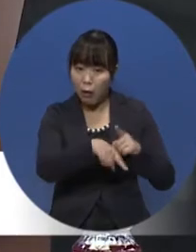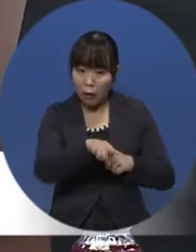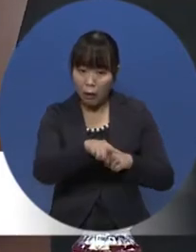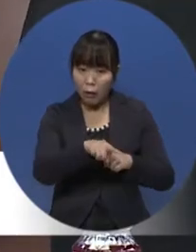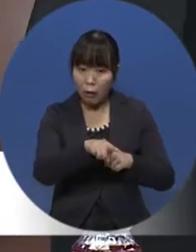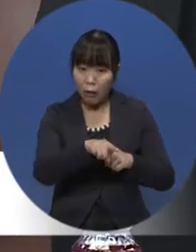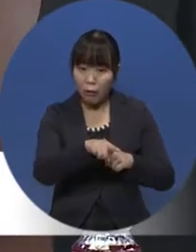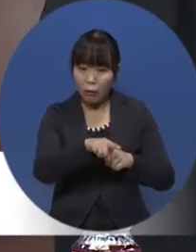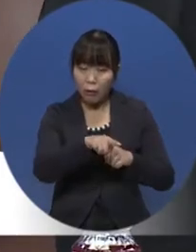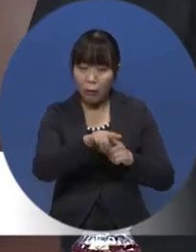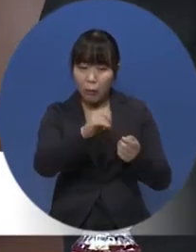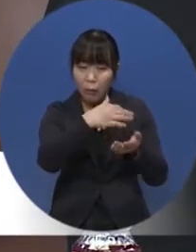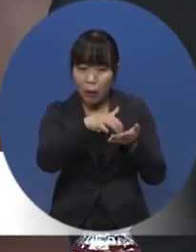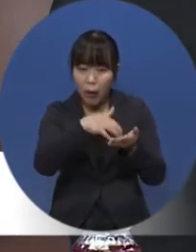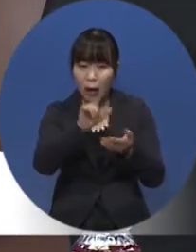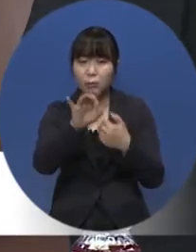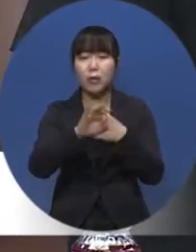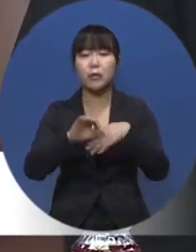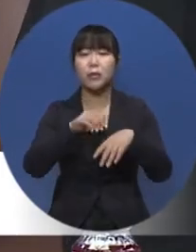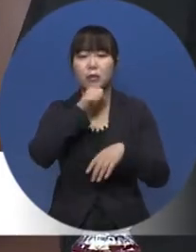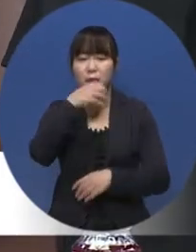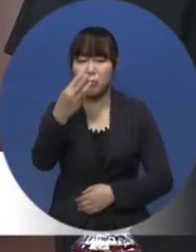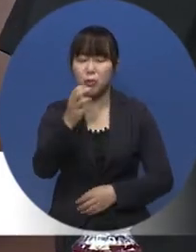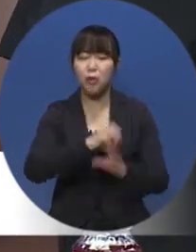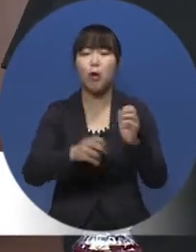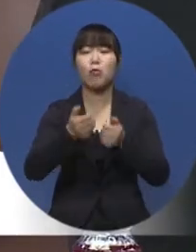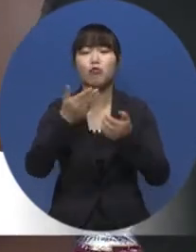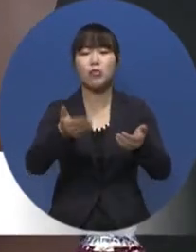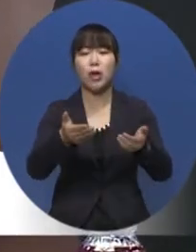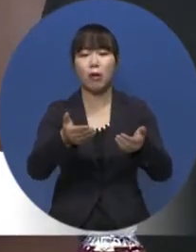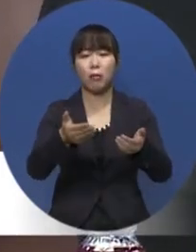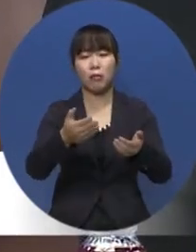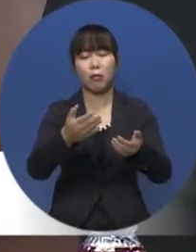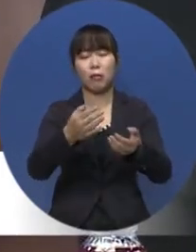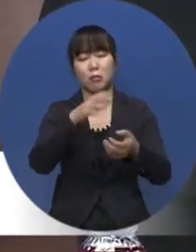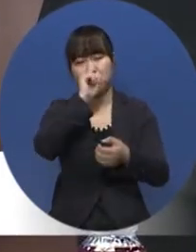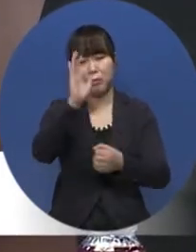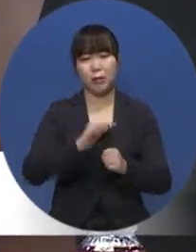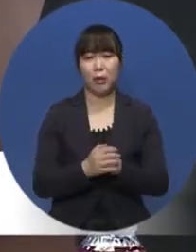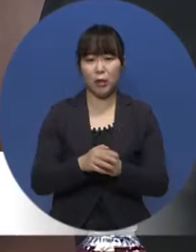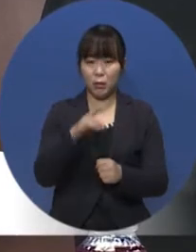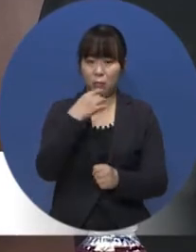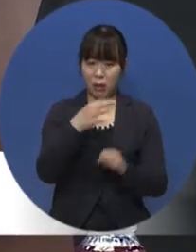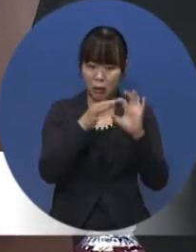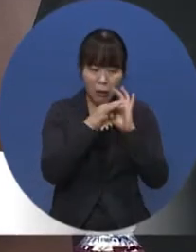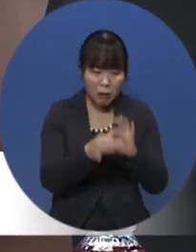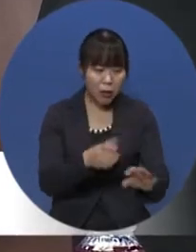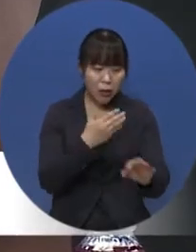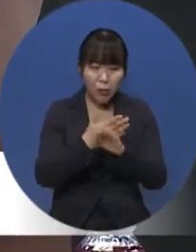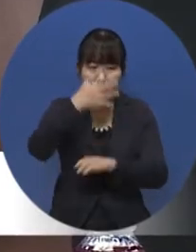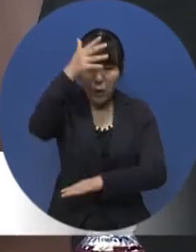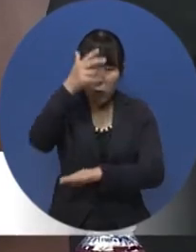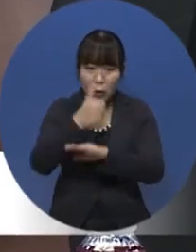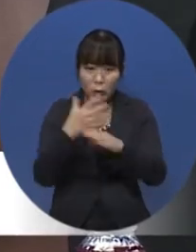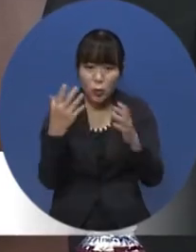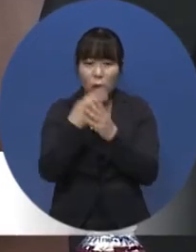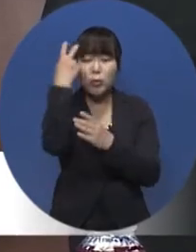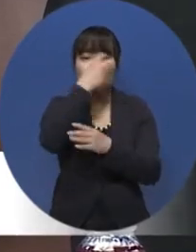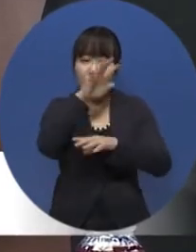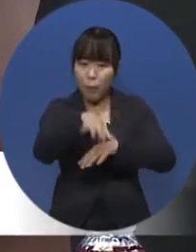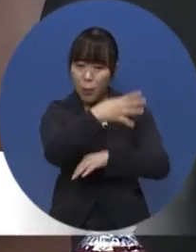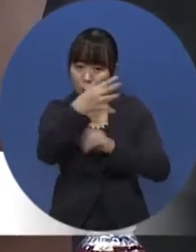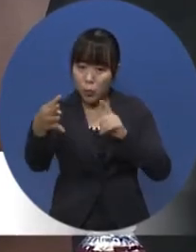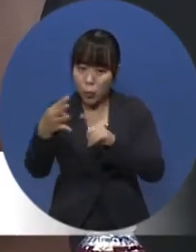고치자. 아니면 30점을 더 주자. 이거 결국 이목책이 지나지 않나요? 이런 걸로만 계속해 나간다면 결국 조합조사 때도